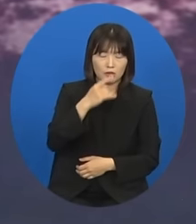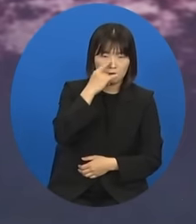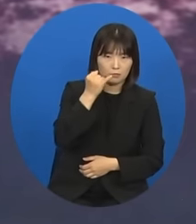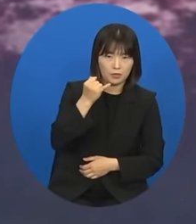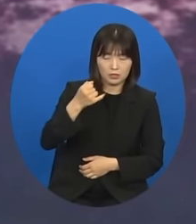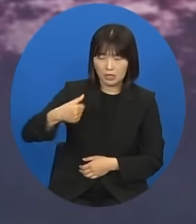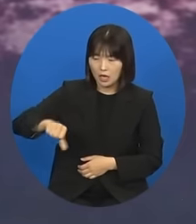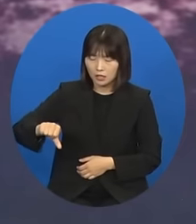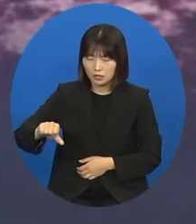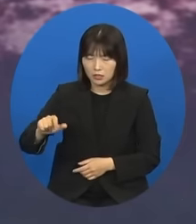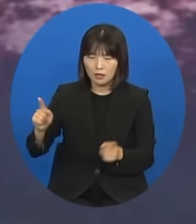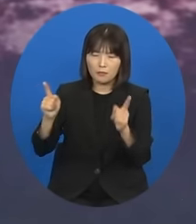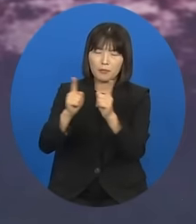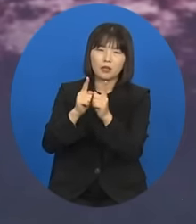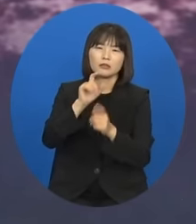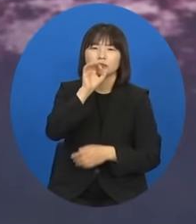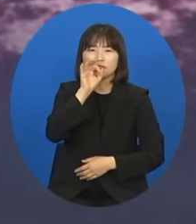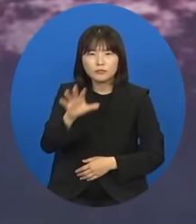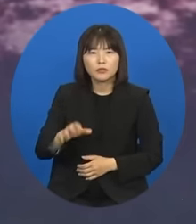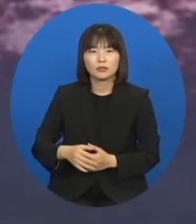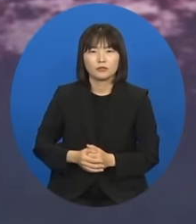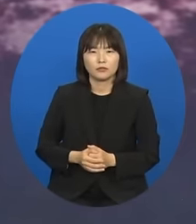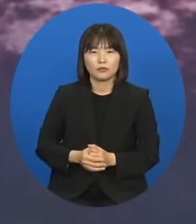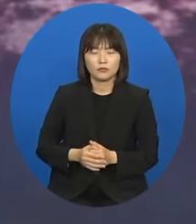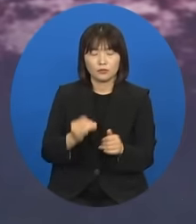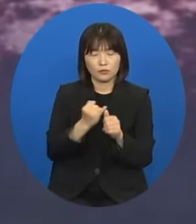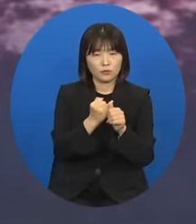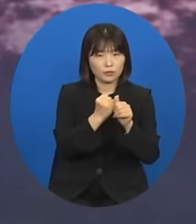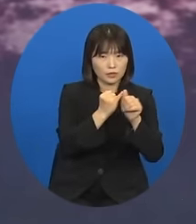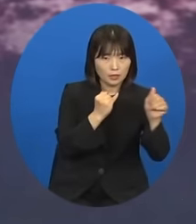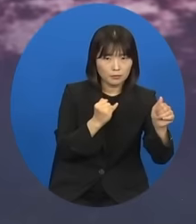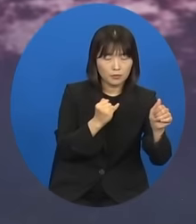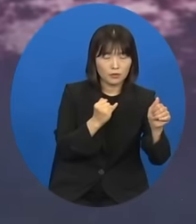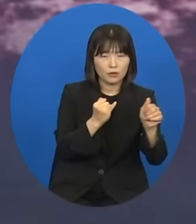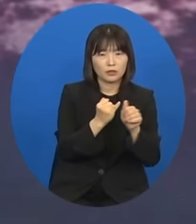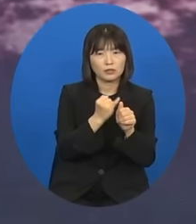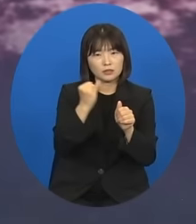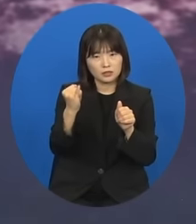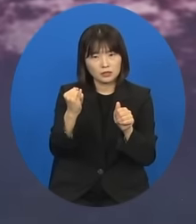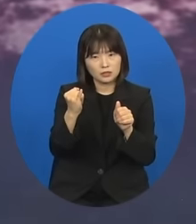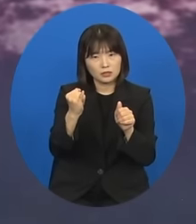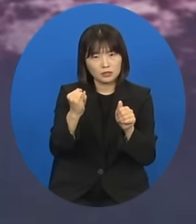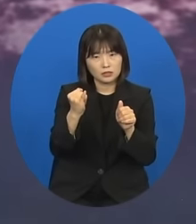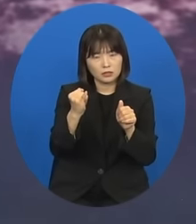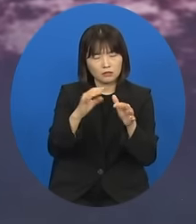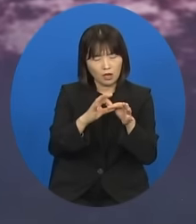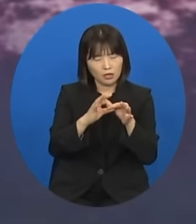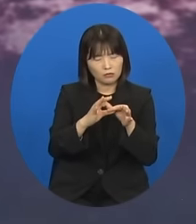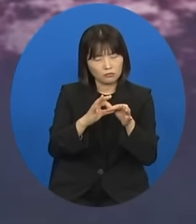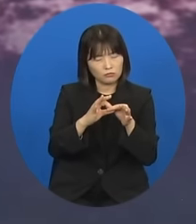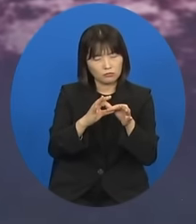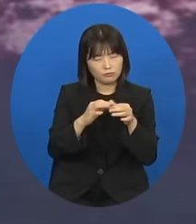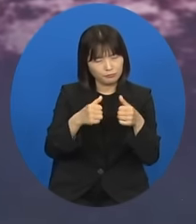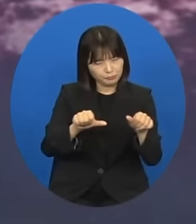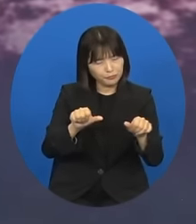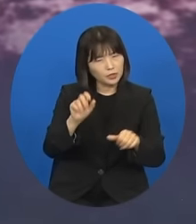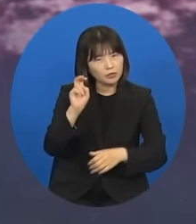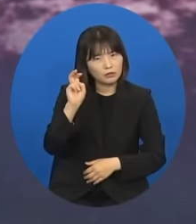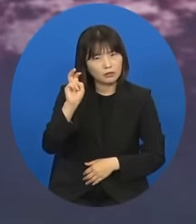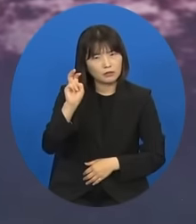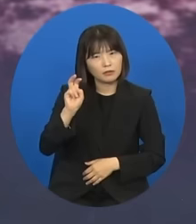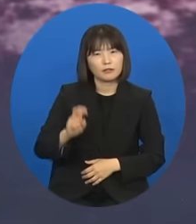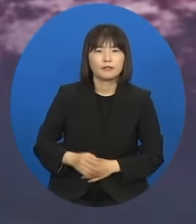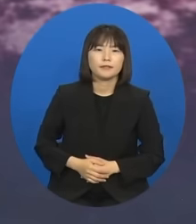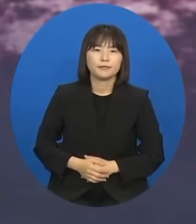더 이상 만날 수 없게 되고 또한 남편과이 이삭과 리브가 사이도 좀 틀어지지 않았을까 모르겠지만 뭐 그런 것도 예상을 좀 해